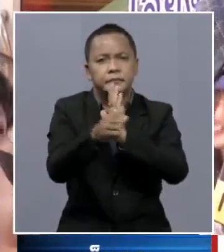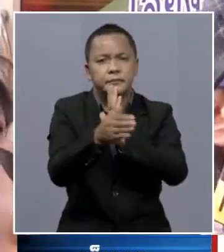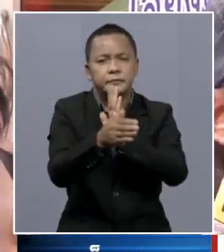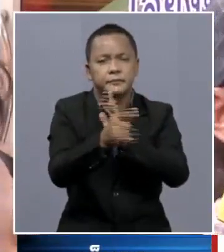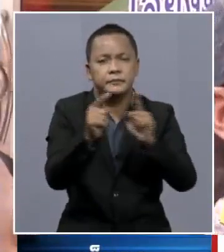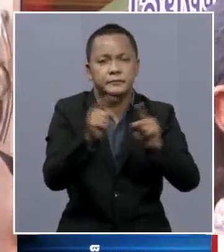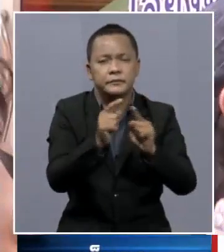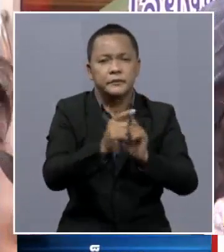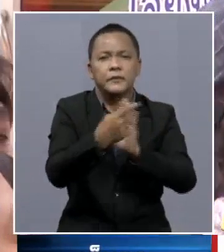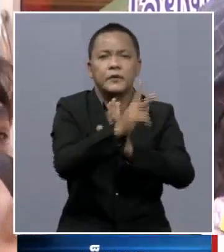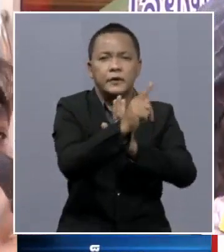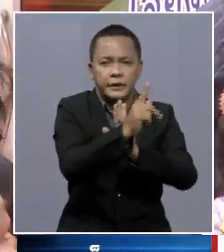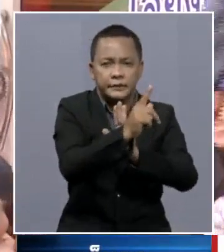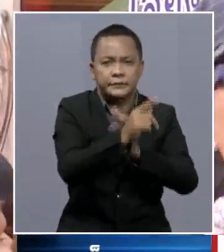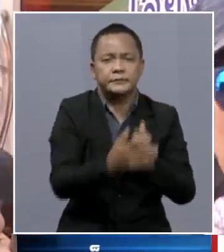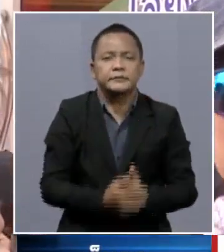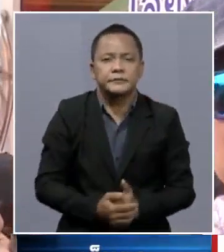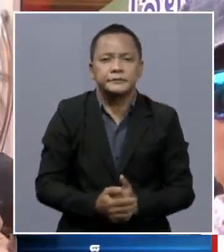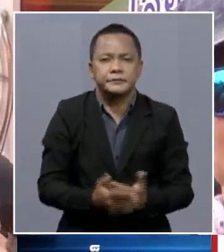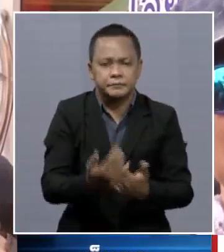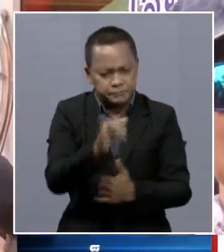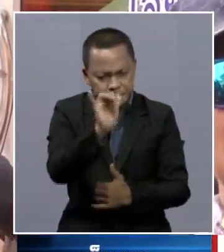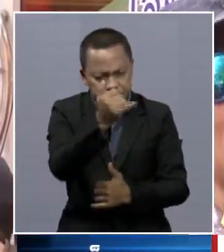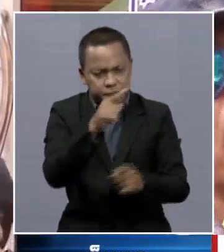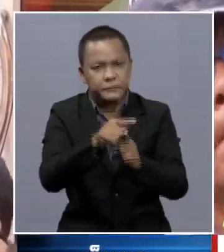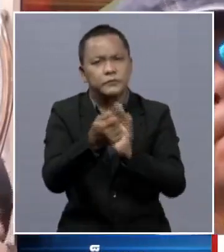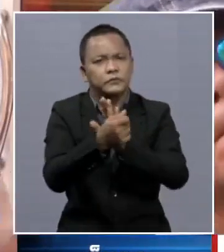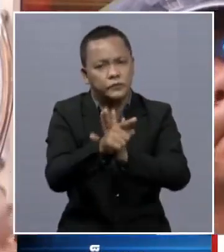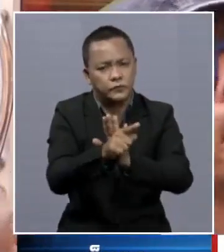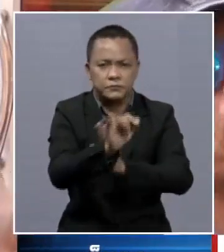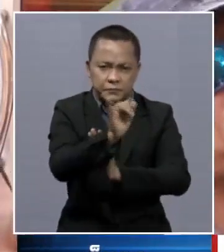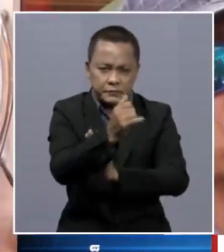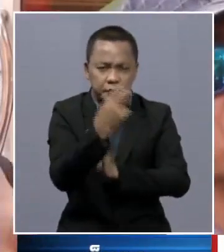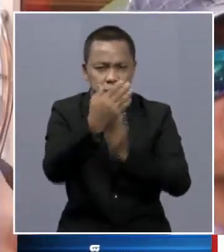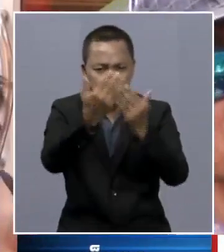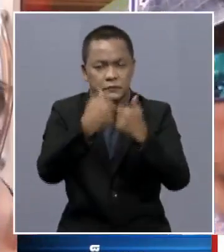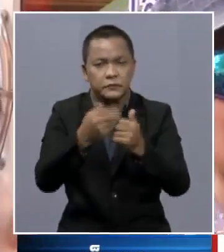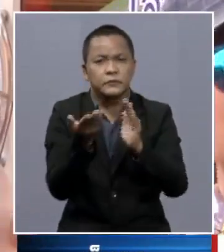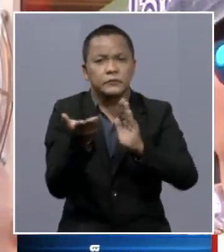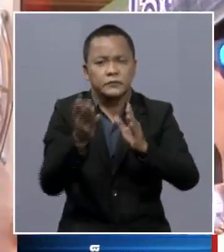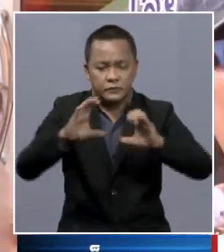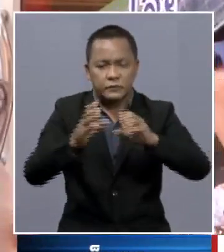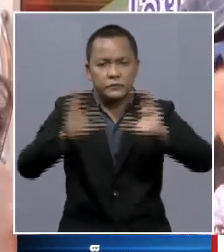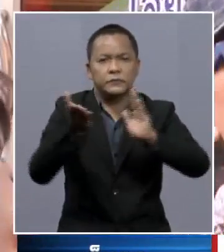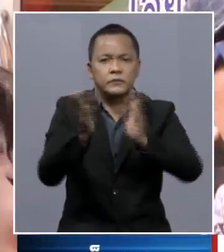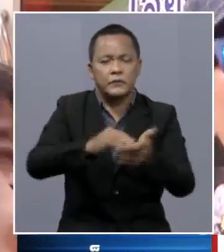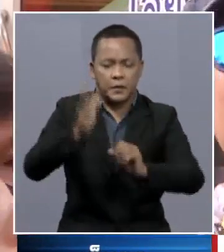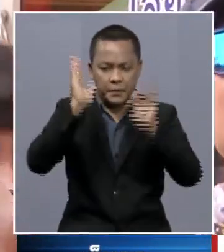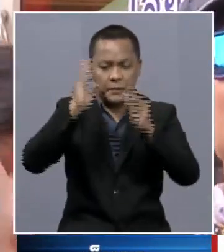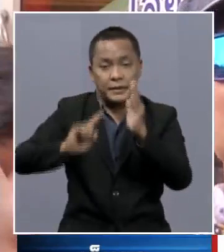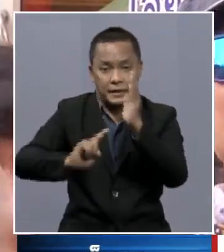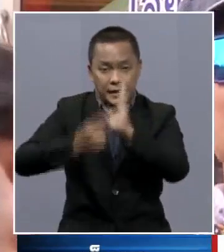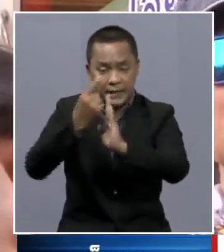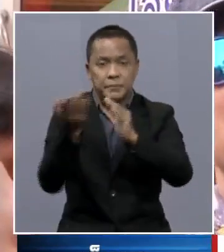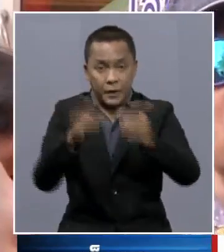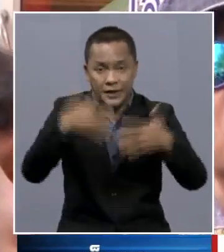เหนือ ๆี่ขอนแ่นนะครับ หรือไก็จะไปทอุทดอนทานีส่นหลงการยธภาก็จะเปิดเวทีปาสัยครั้งแร